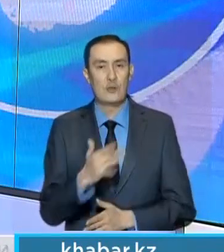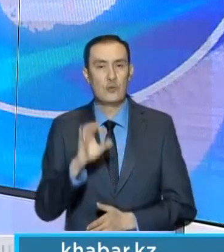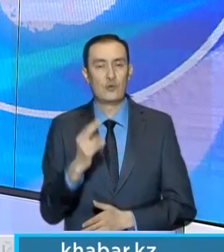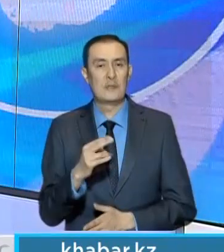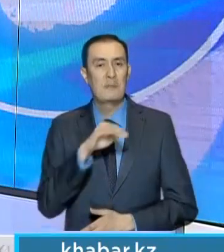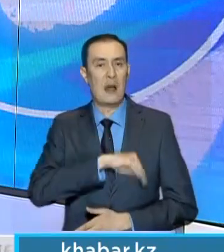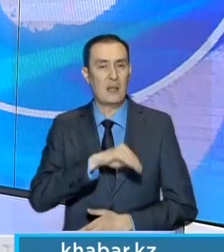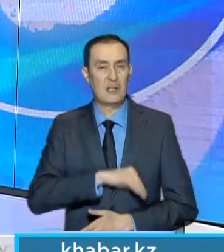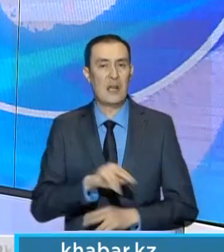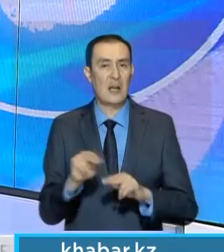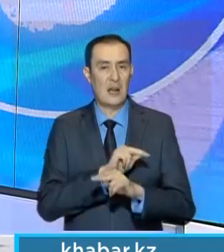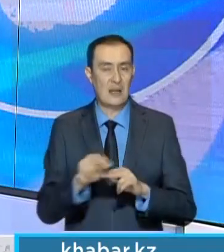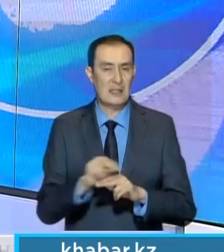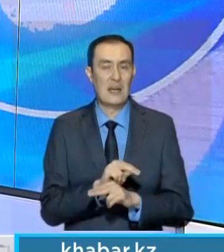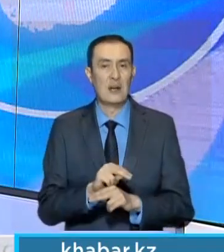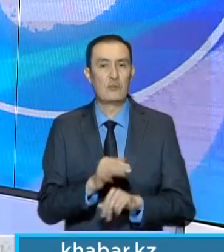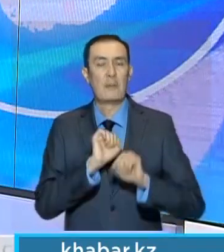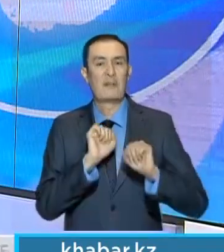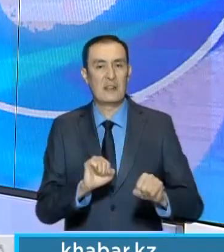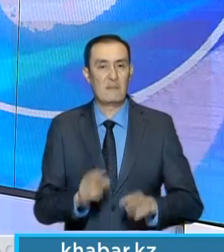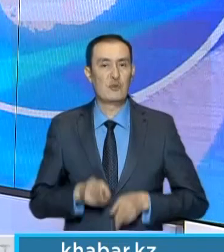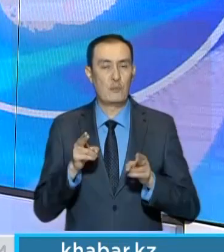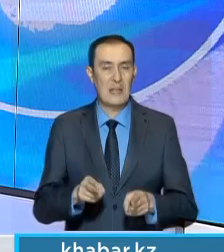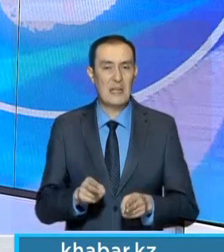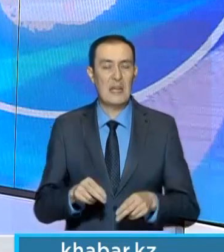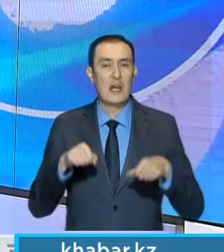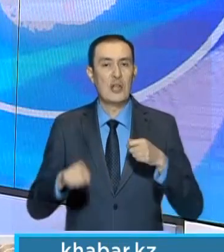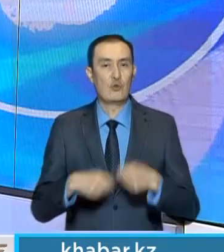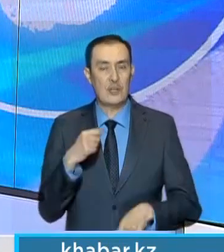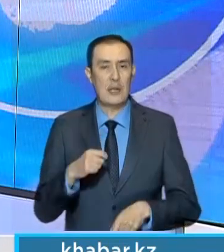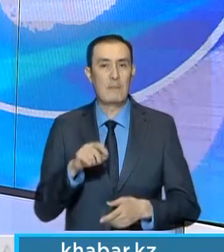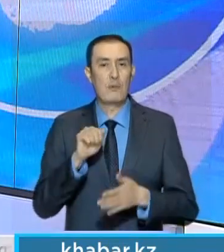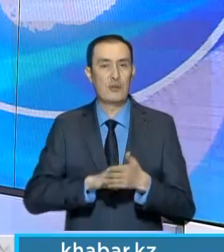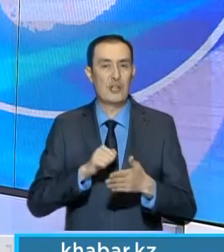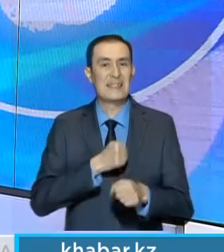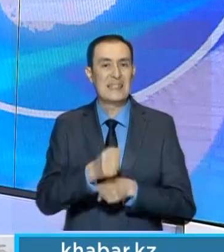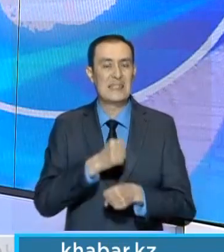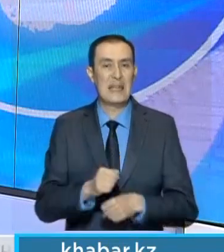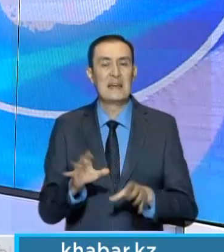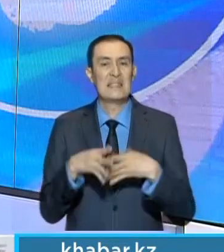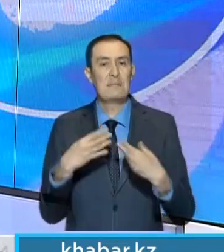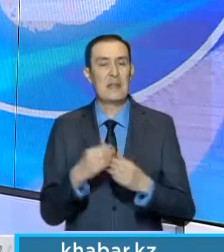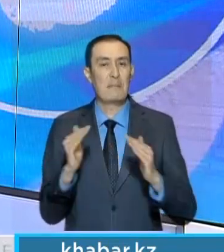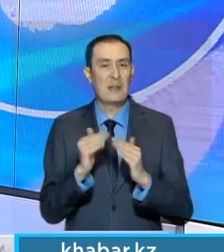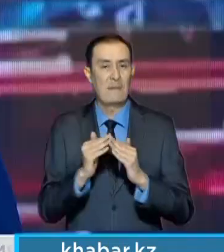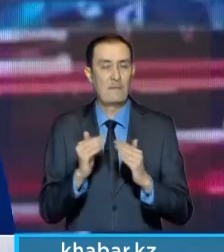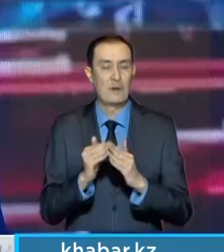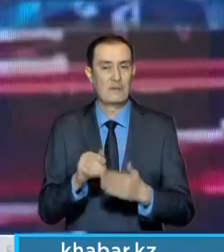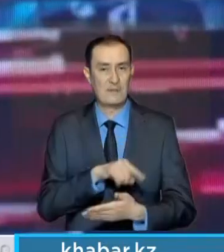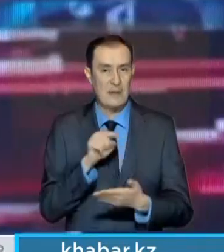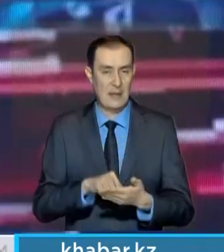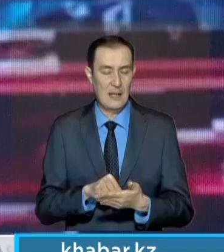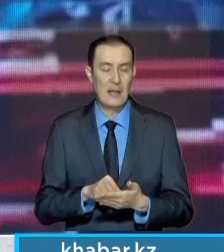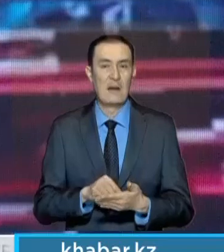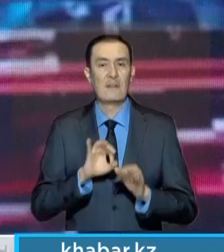социально-психологической коррекции в профилактику преступлений и правонарушений связанных с насилием в семейно-бытовой сфере в